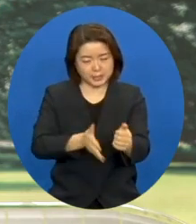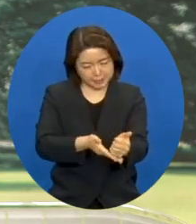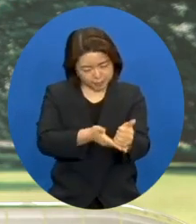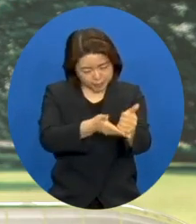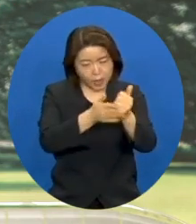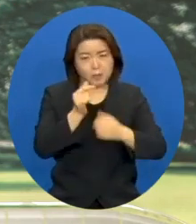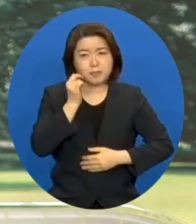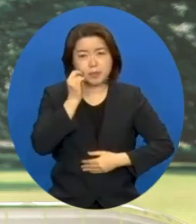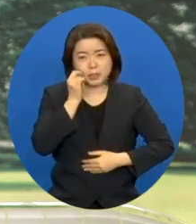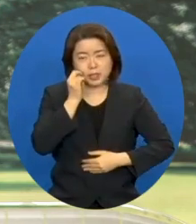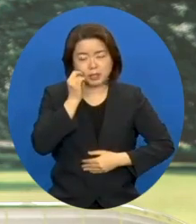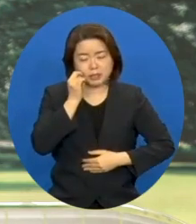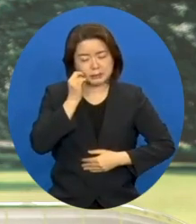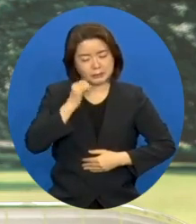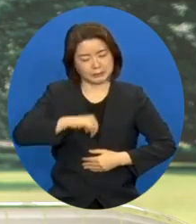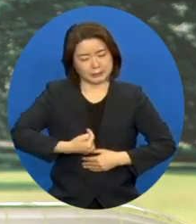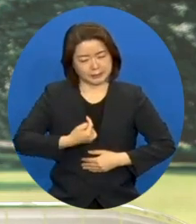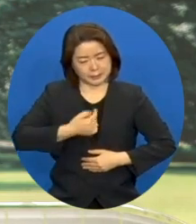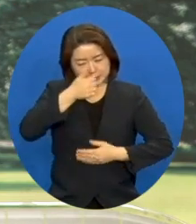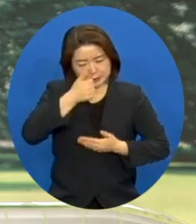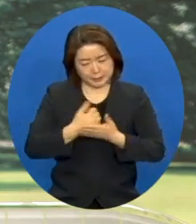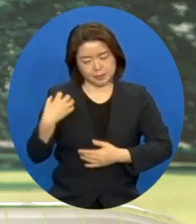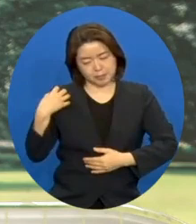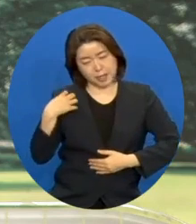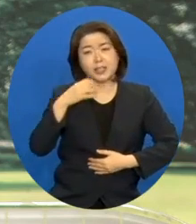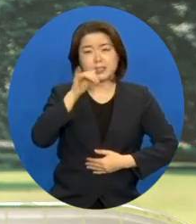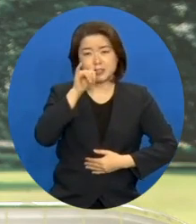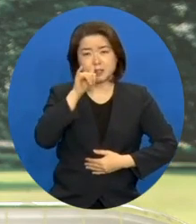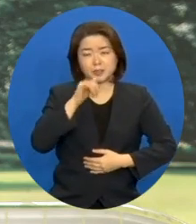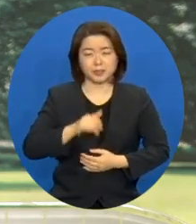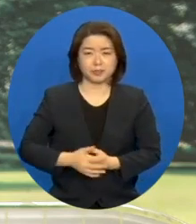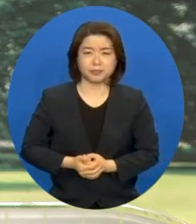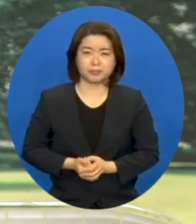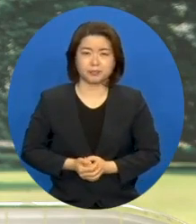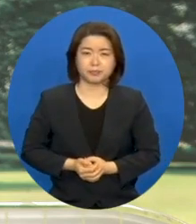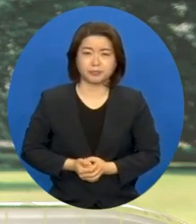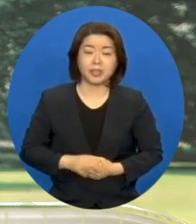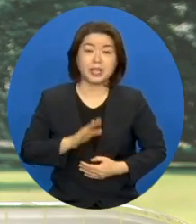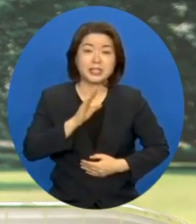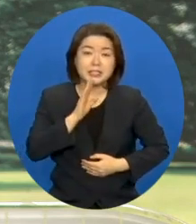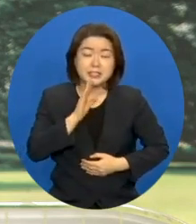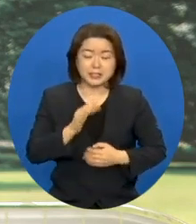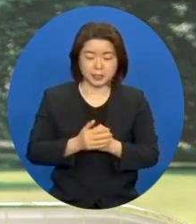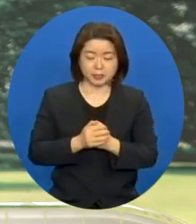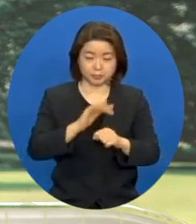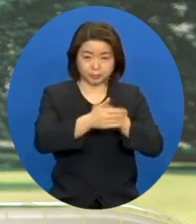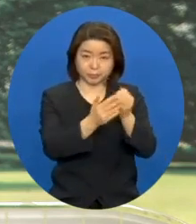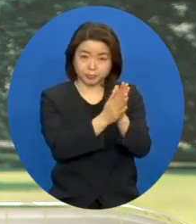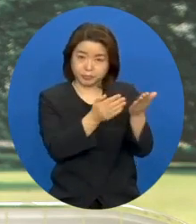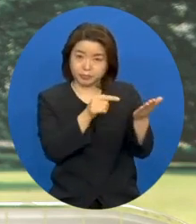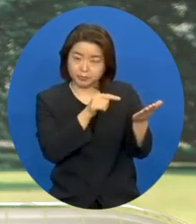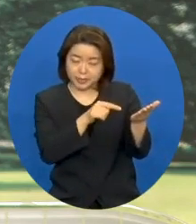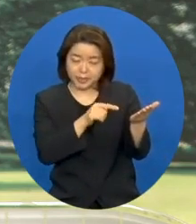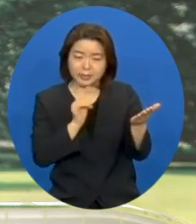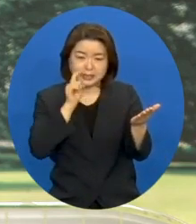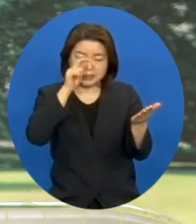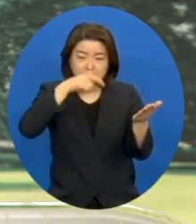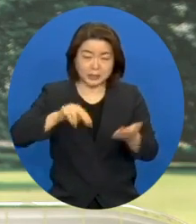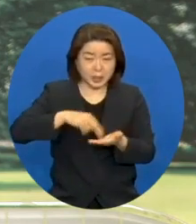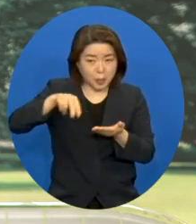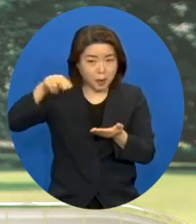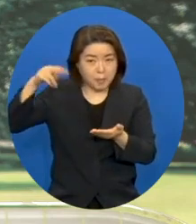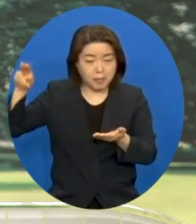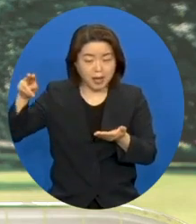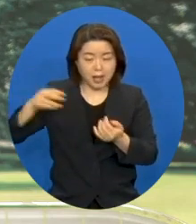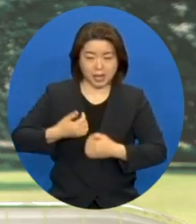못한 자책이 있습니다. 실제로 탕자의 비유에 나오는 아버지에게 두 아들이